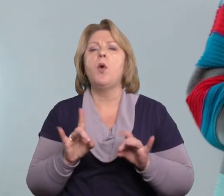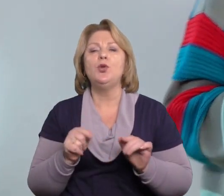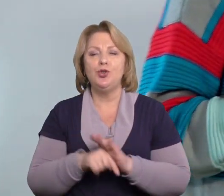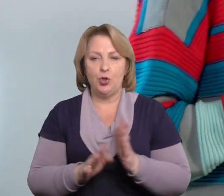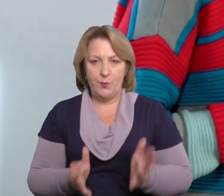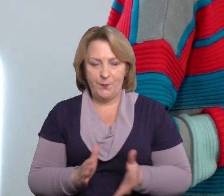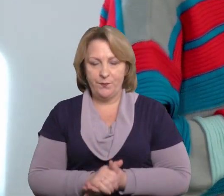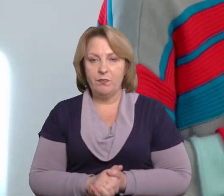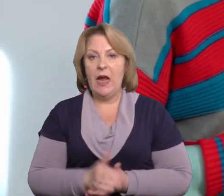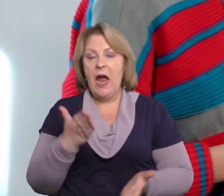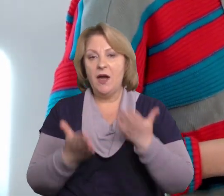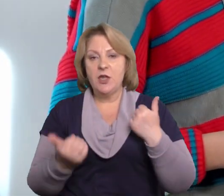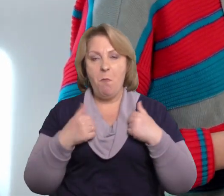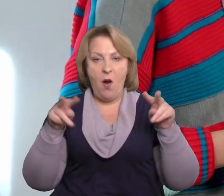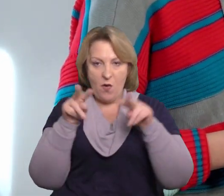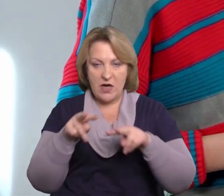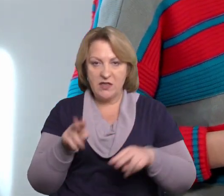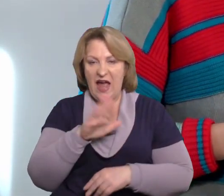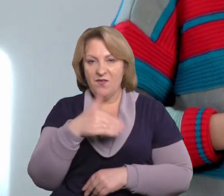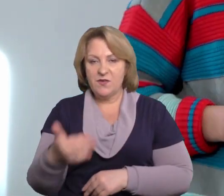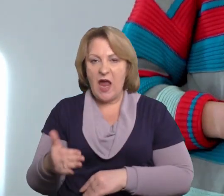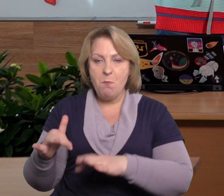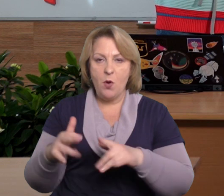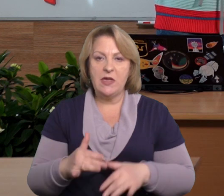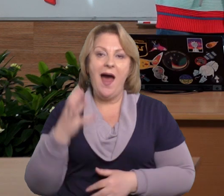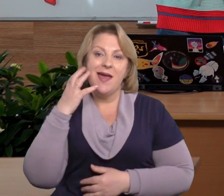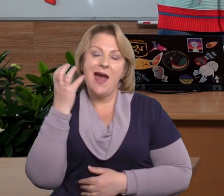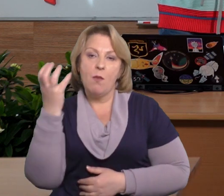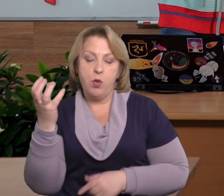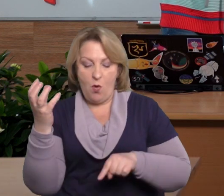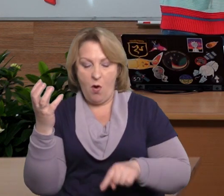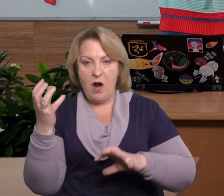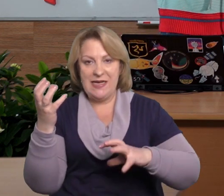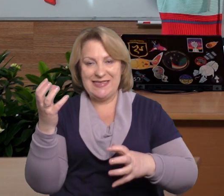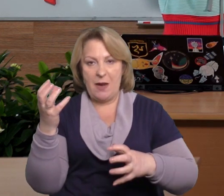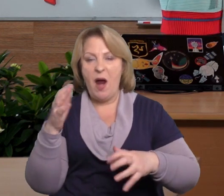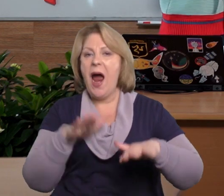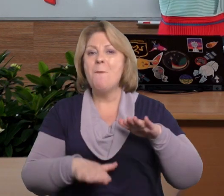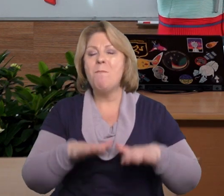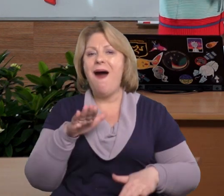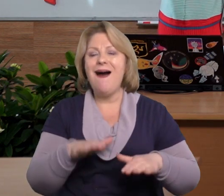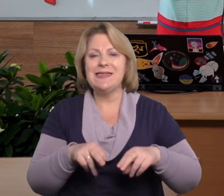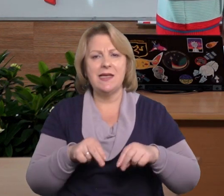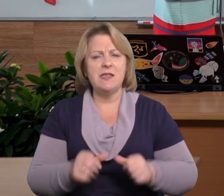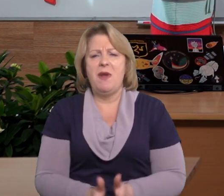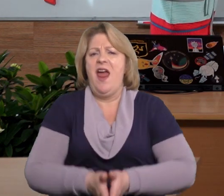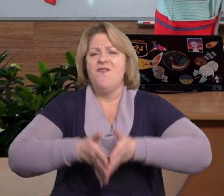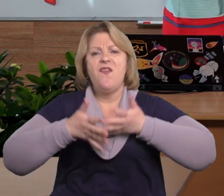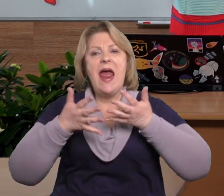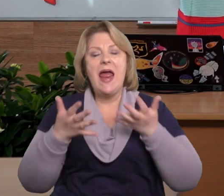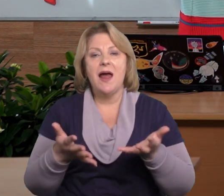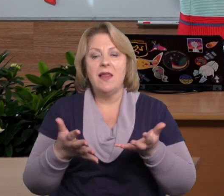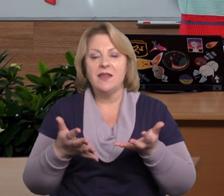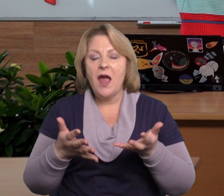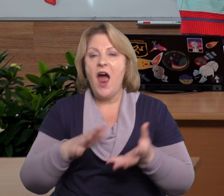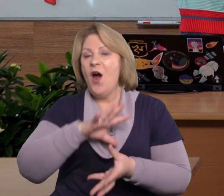Це пояснює, що якщо ми розглядаємо взаємодію яблуко-земля, то маса Землі настільки велика, що весь